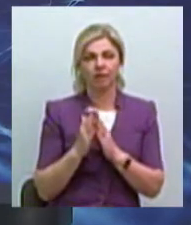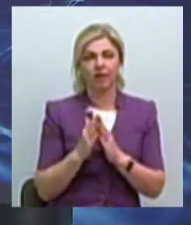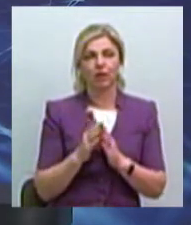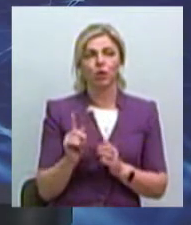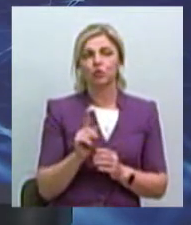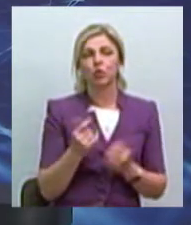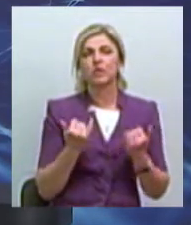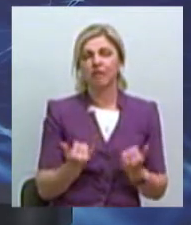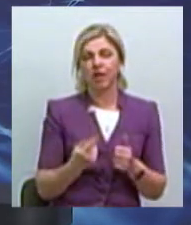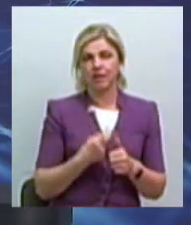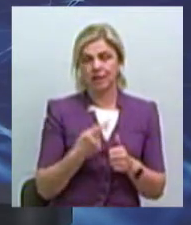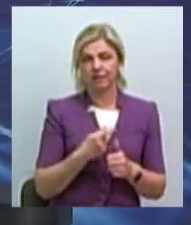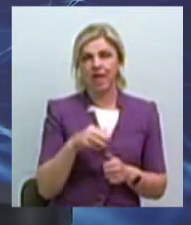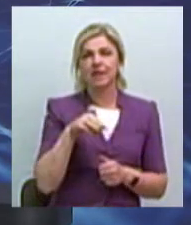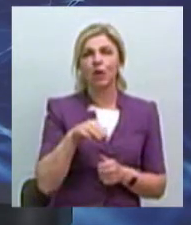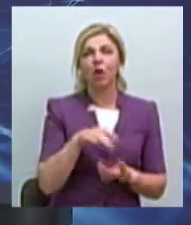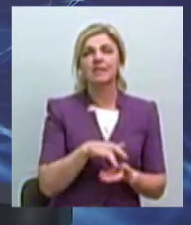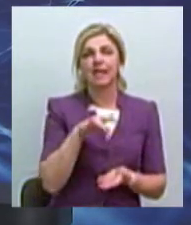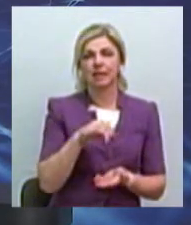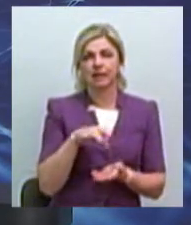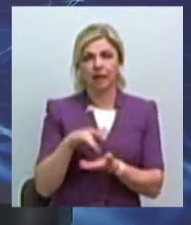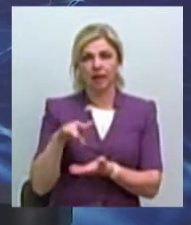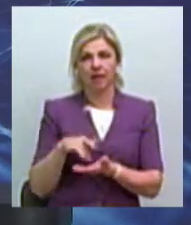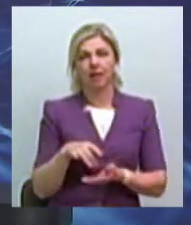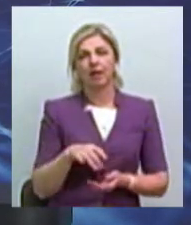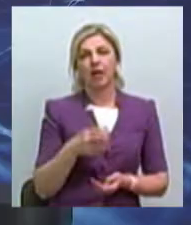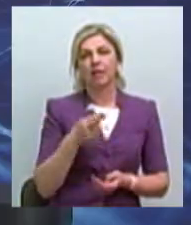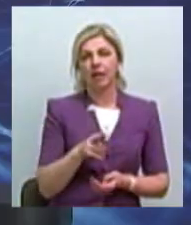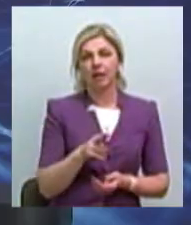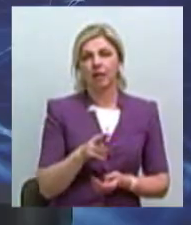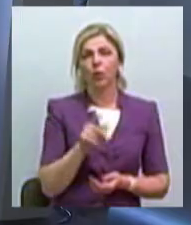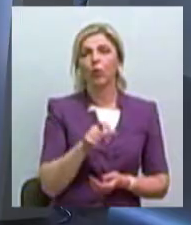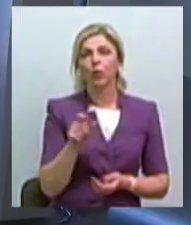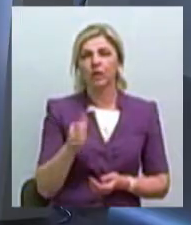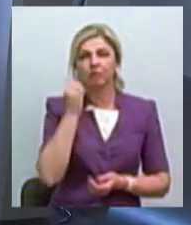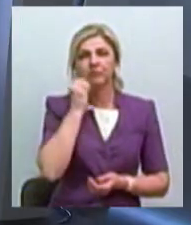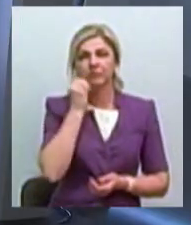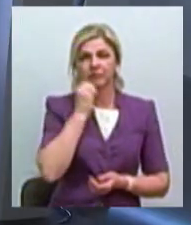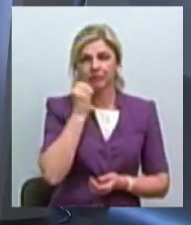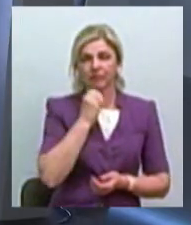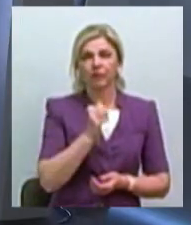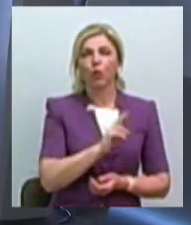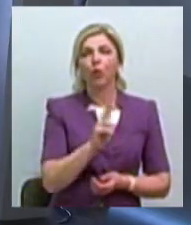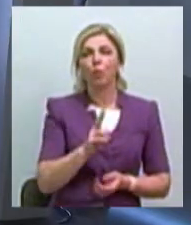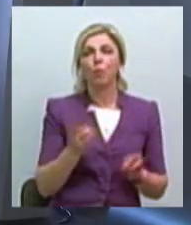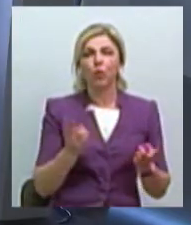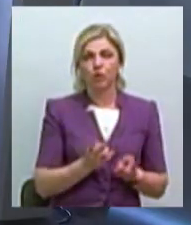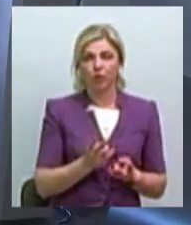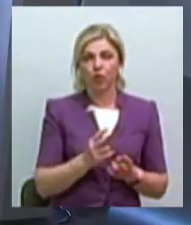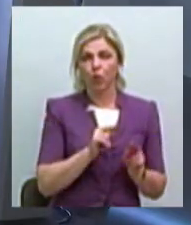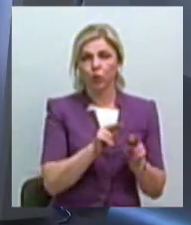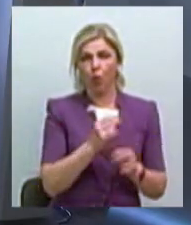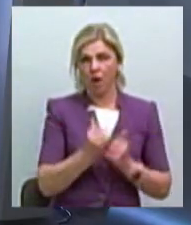на сьогоднішній день називаються там територіальні центри зі стаціонаром, для утримання людей похилого віку, які потребують